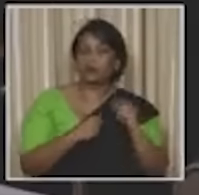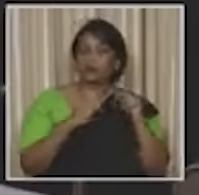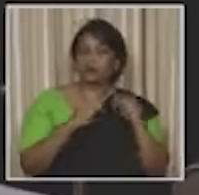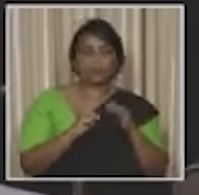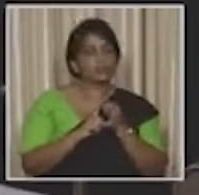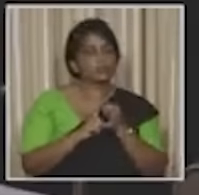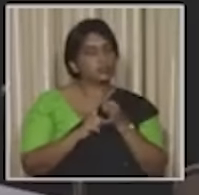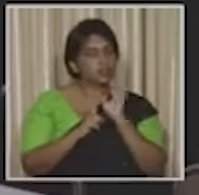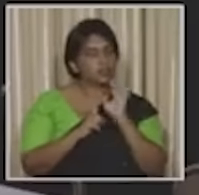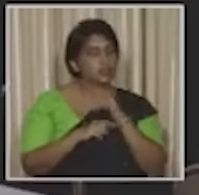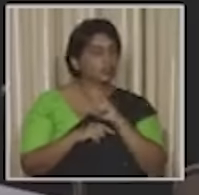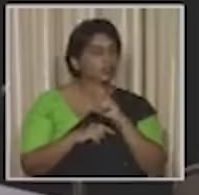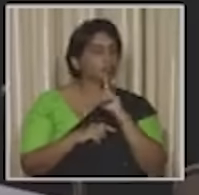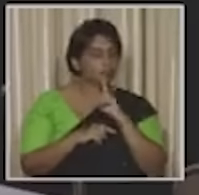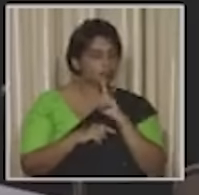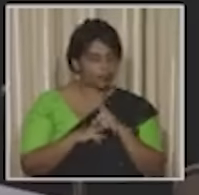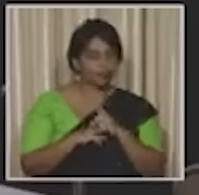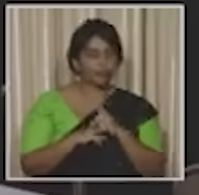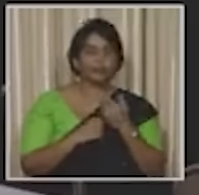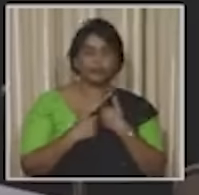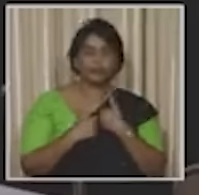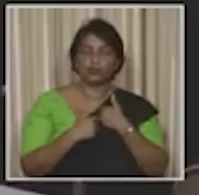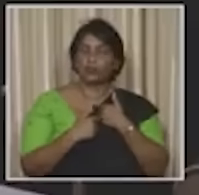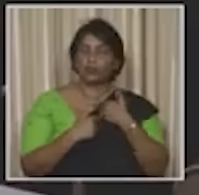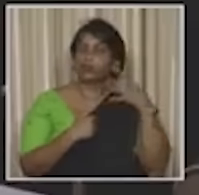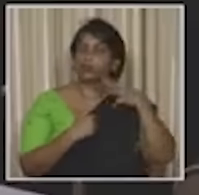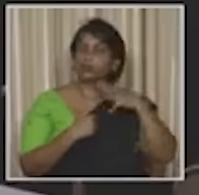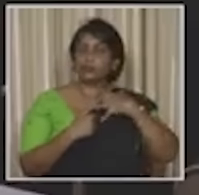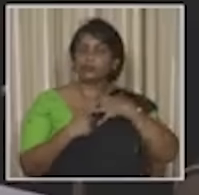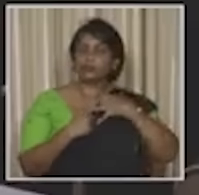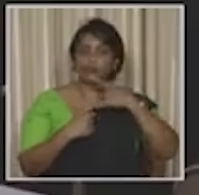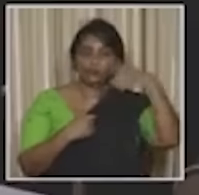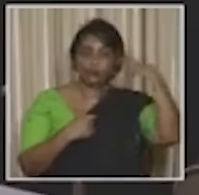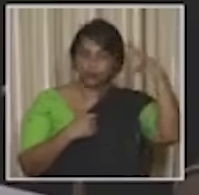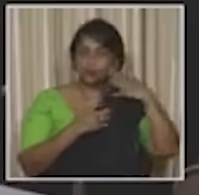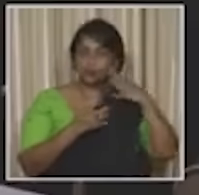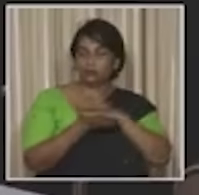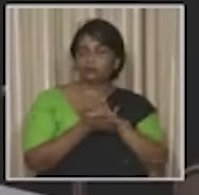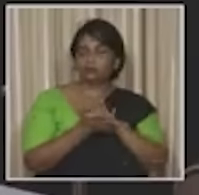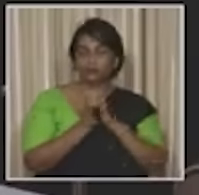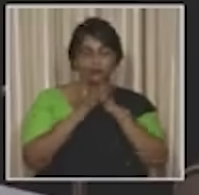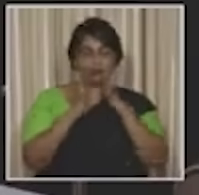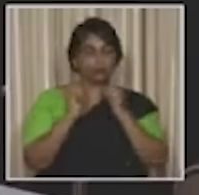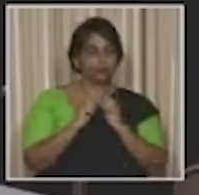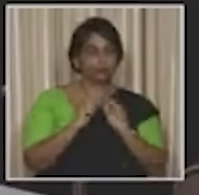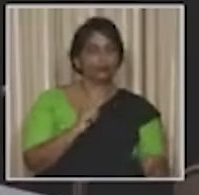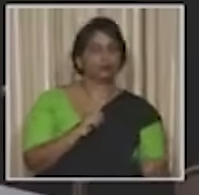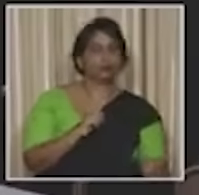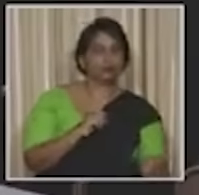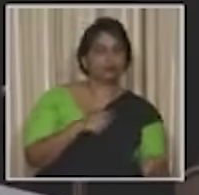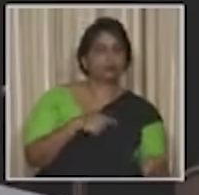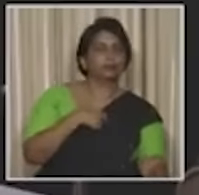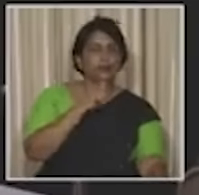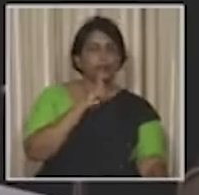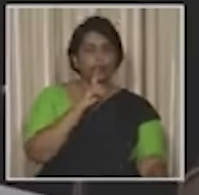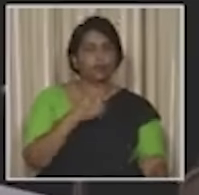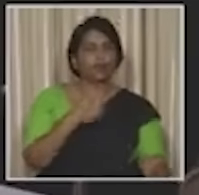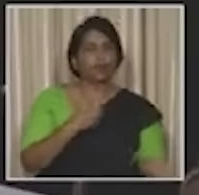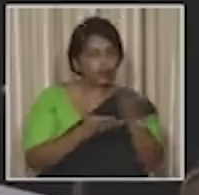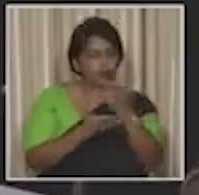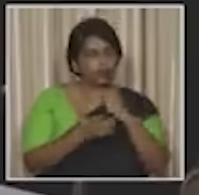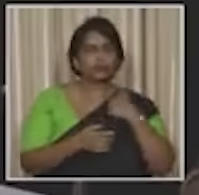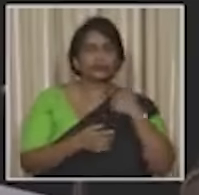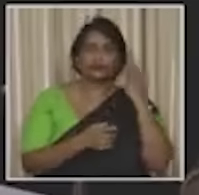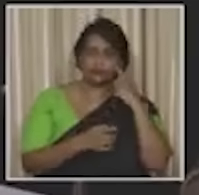dan janadi putuma wising kiwa apita punarjaniya balasakti sesra visala vibhavayak tiyenawa kiyala obathumage mama danaganna api kawurud dannawa